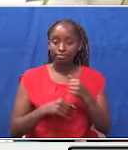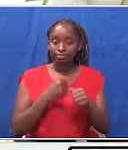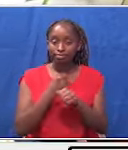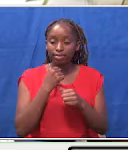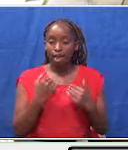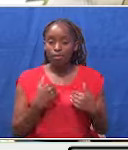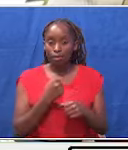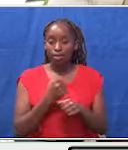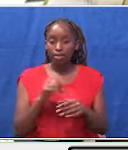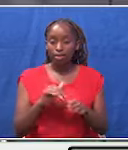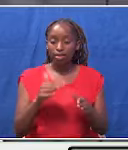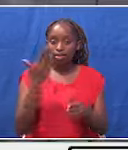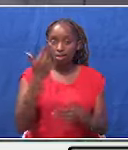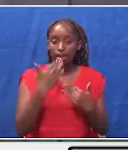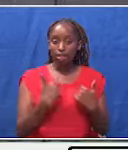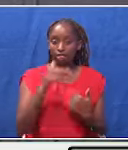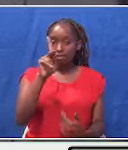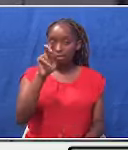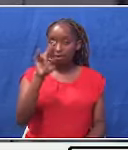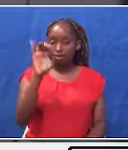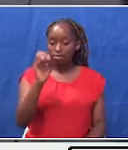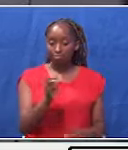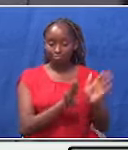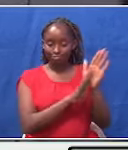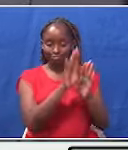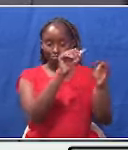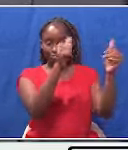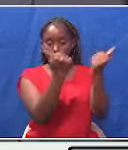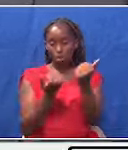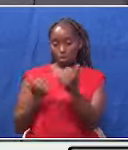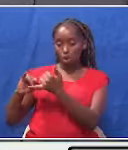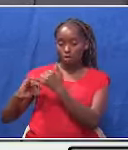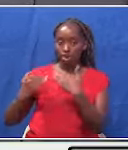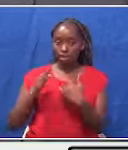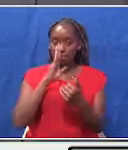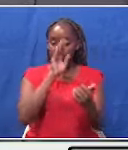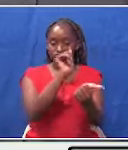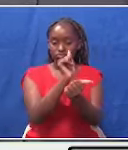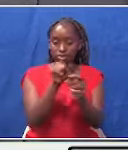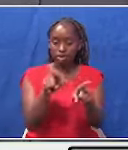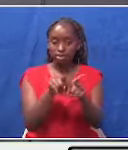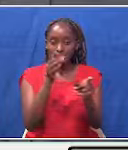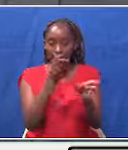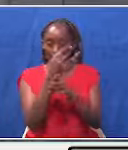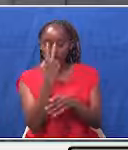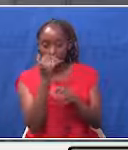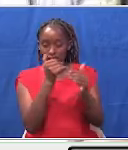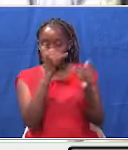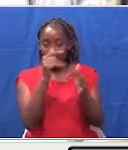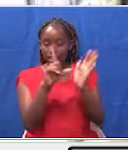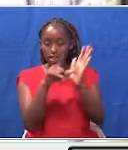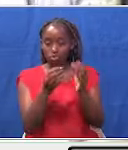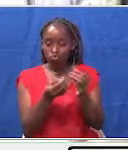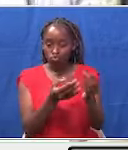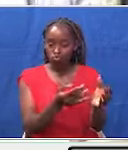Kerio Valley Development Authority. Mkewe alikamatwa kama mshukiwa mkuu wa mauaji ya Tubei kabla ya kuachiliwa baadaye, na